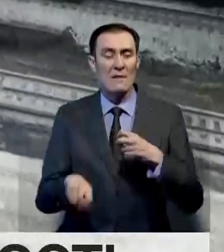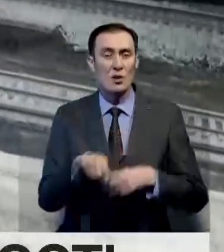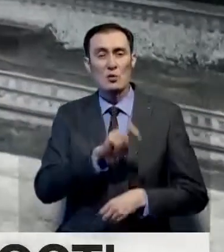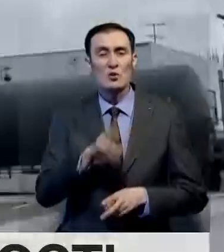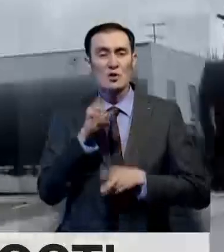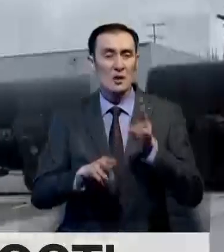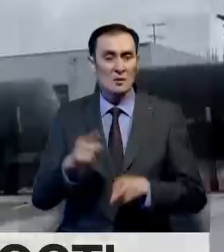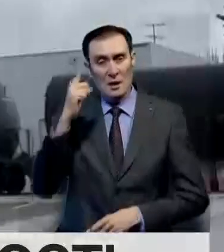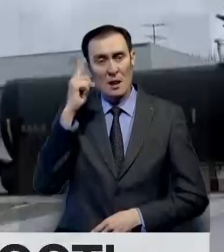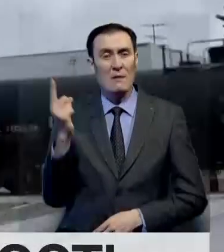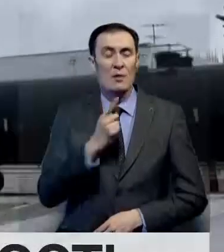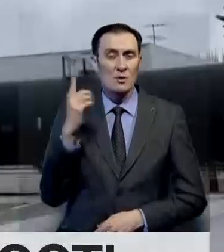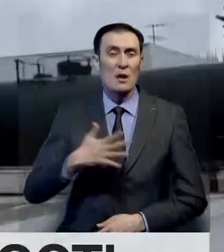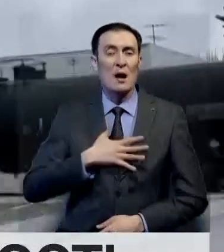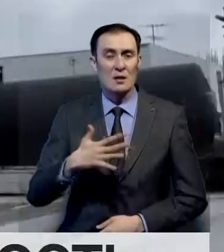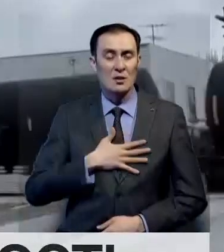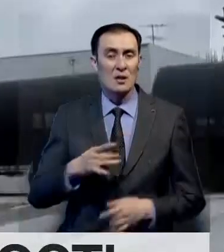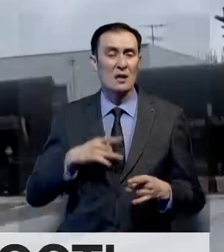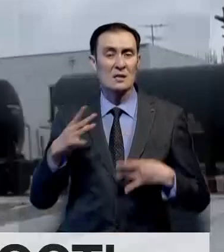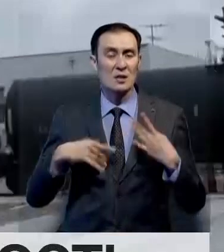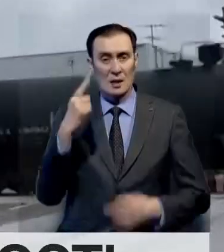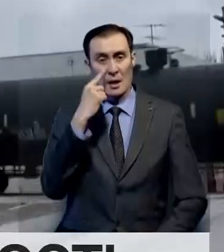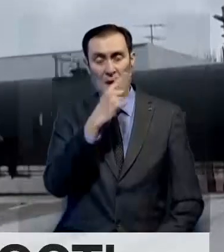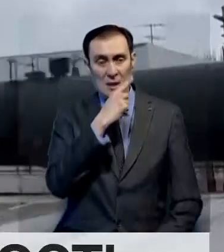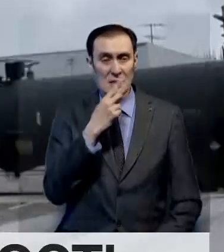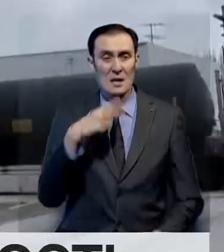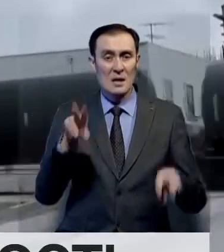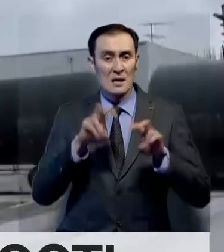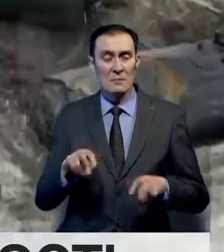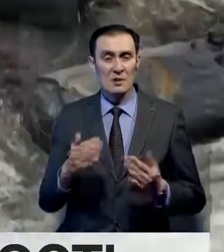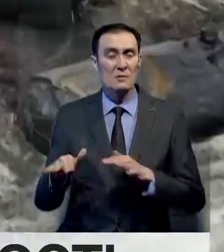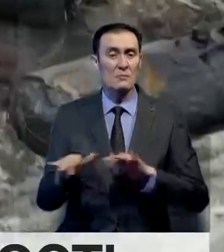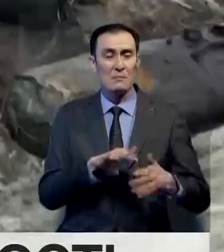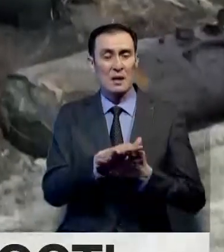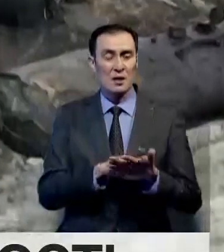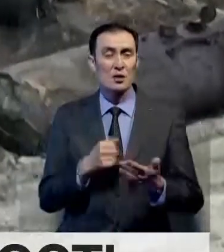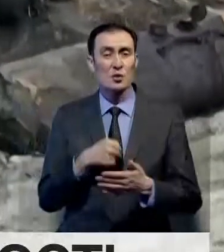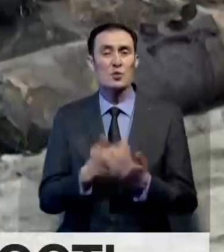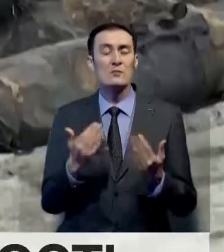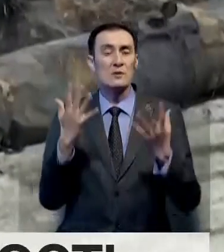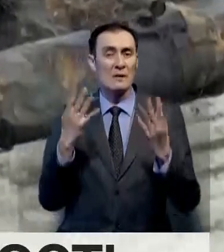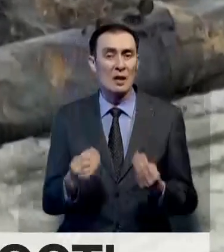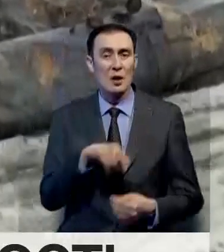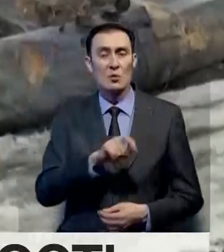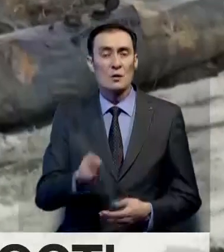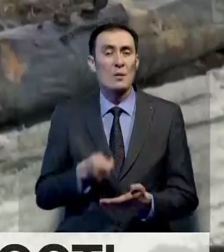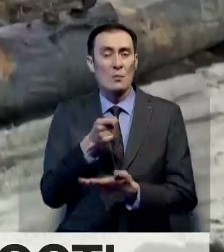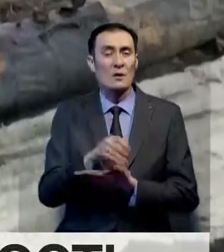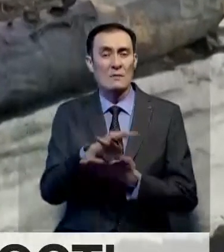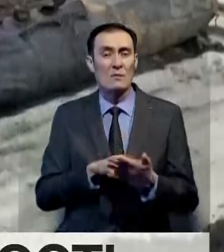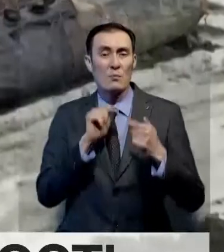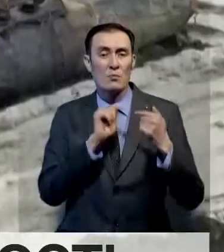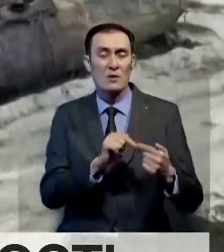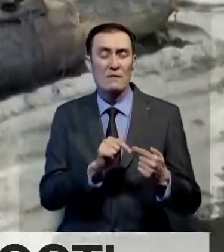жители жаловались на головокружение, одышку и раздражение глаз. Разбирательства продолжаются по сей день. Жители подали иск